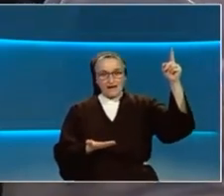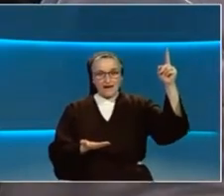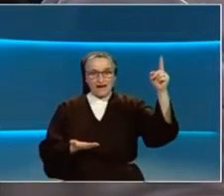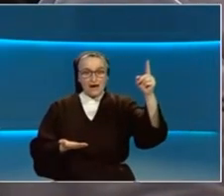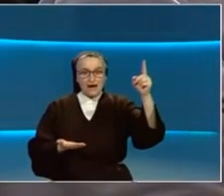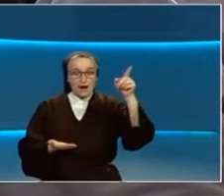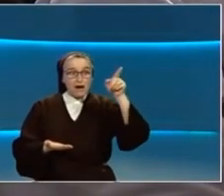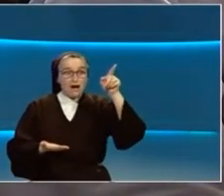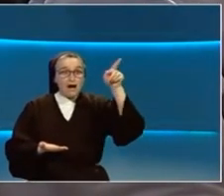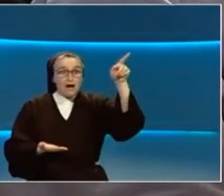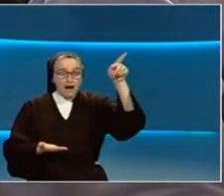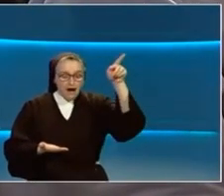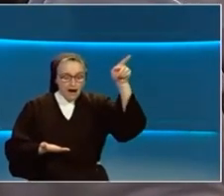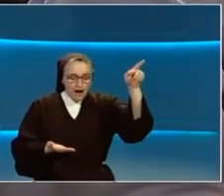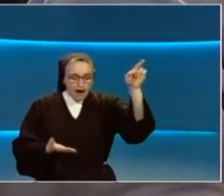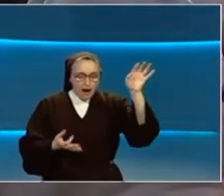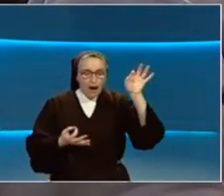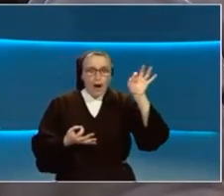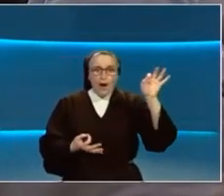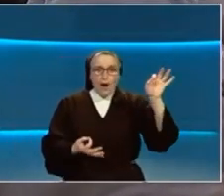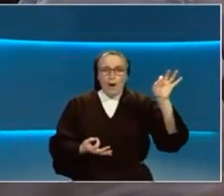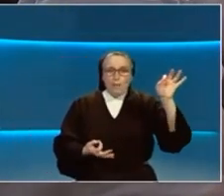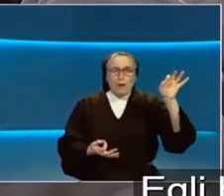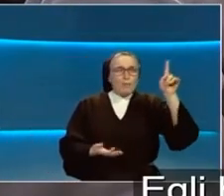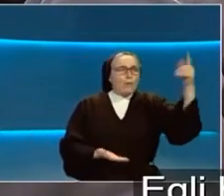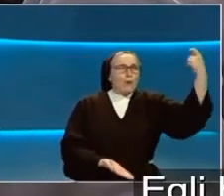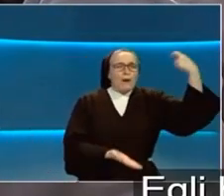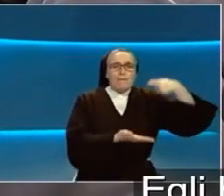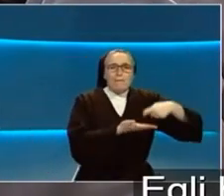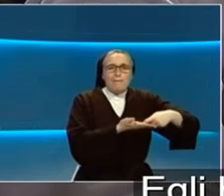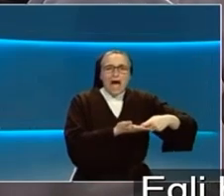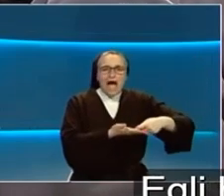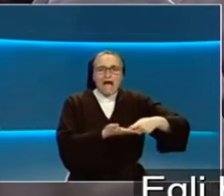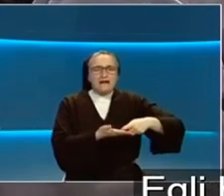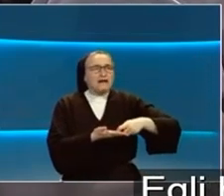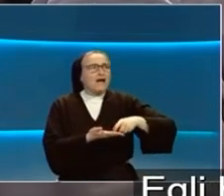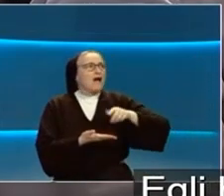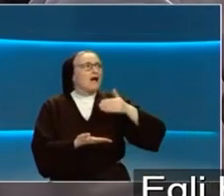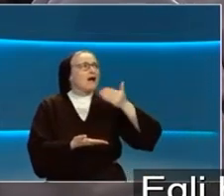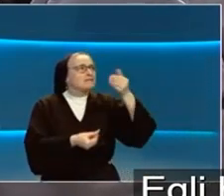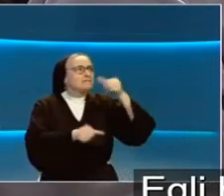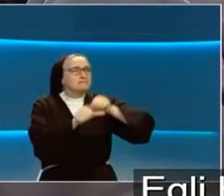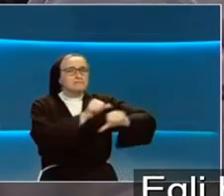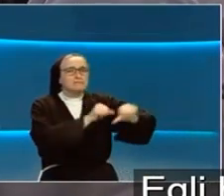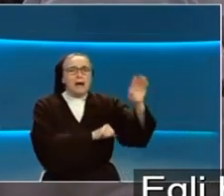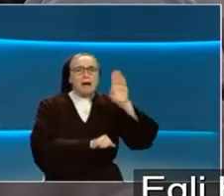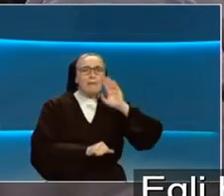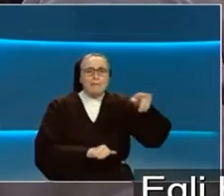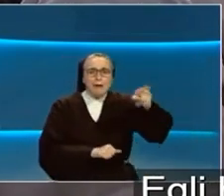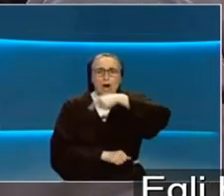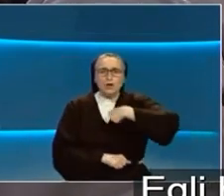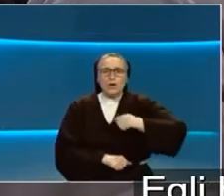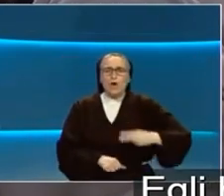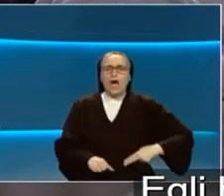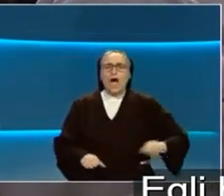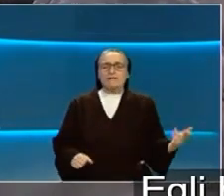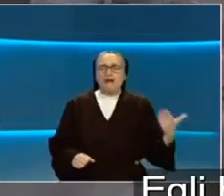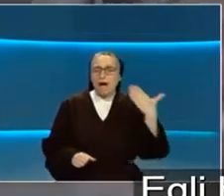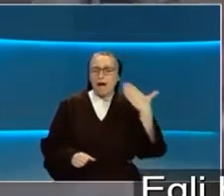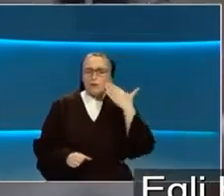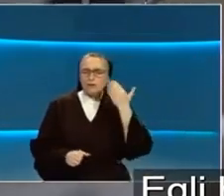Qui pro nobis eterno Patri ad edebitum